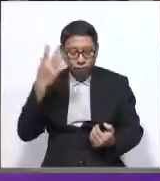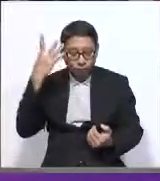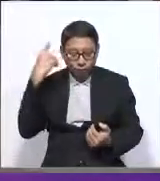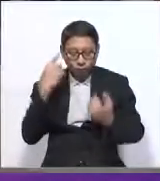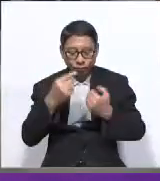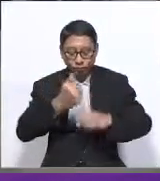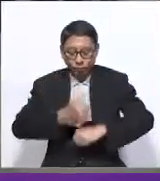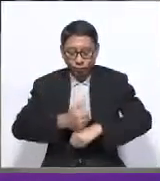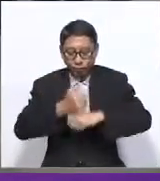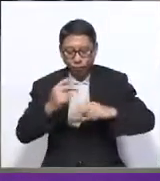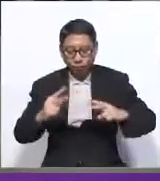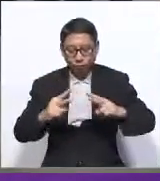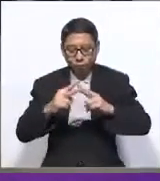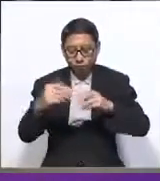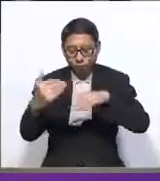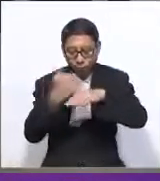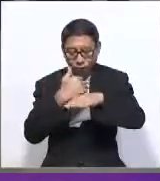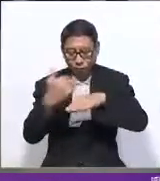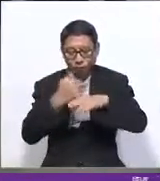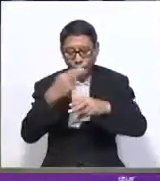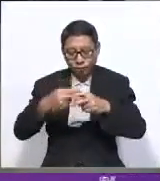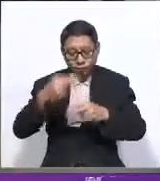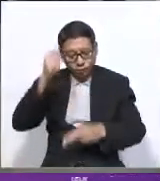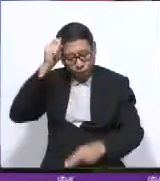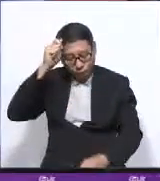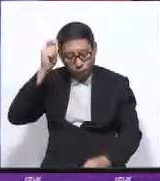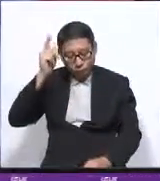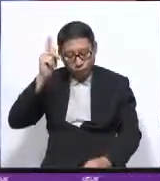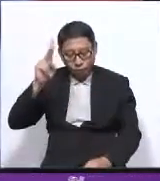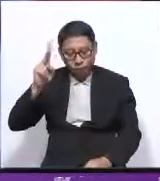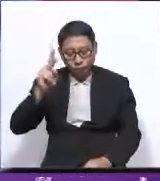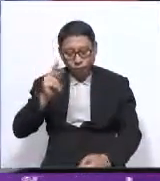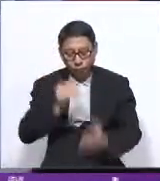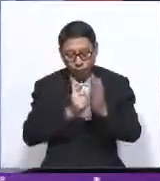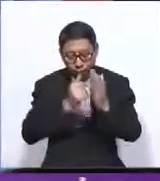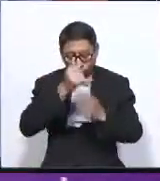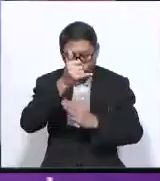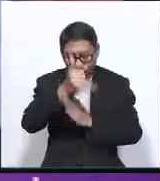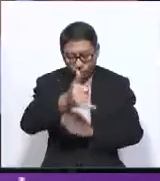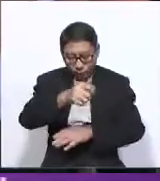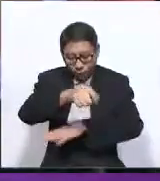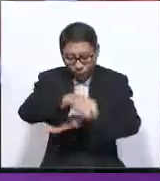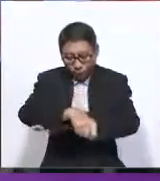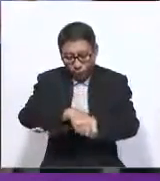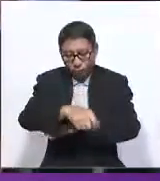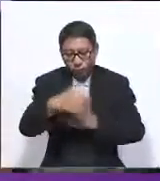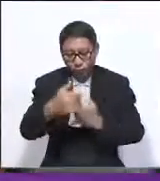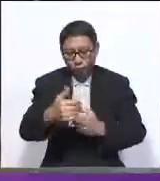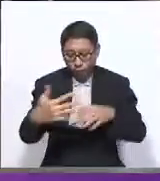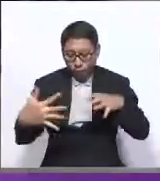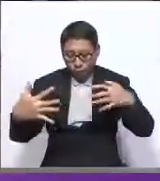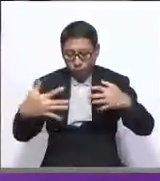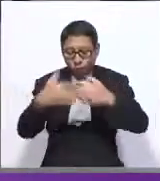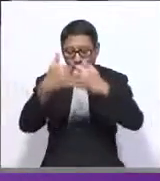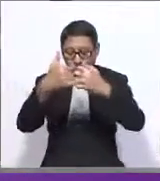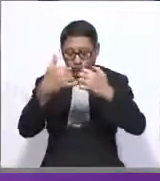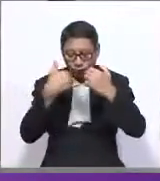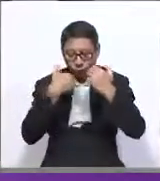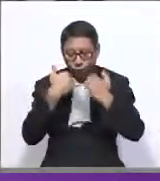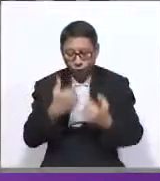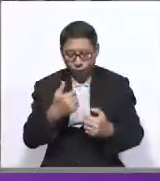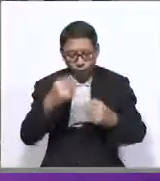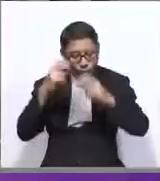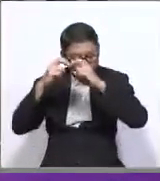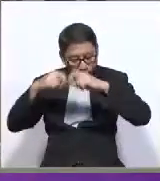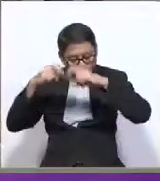วันนี้ค่ะทางรัฐมนตรีว่าการกระทรวงคมนาคมนายอาคมเติมพิทยาไพศิษฐ์เนี่ยลงไปตรวจสอบจุดที่เกิดเหตุนะคะแล้วก็